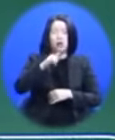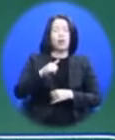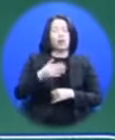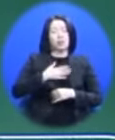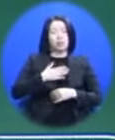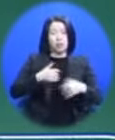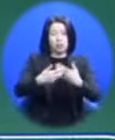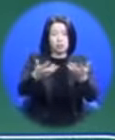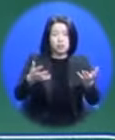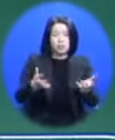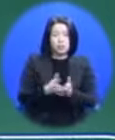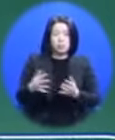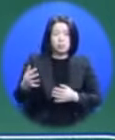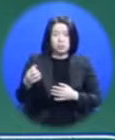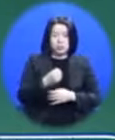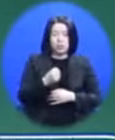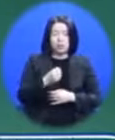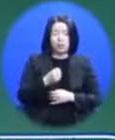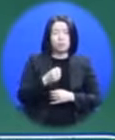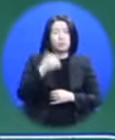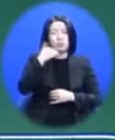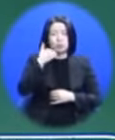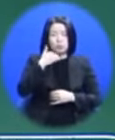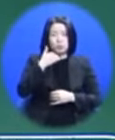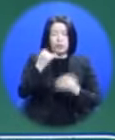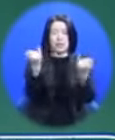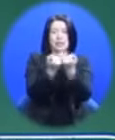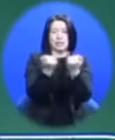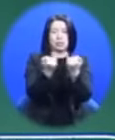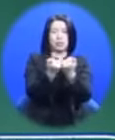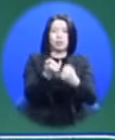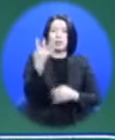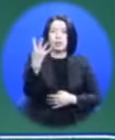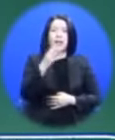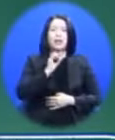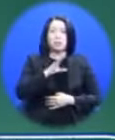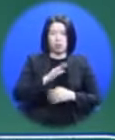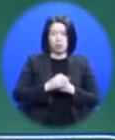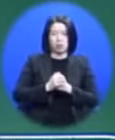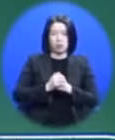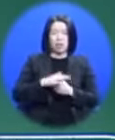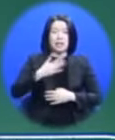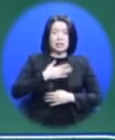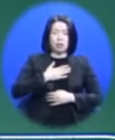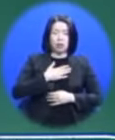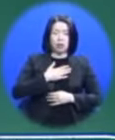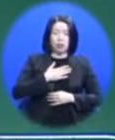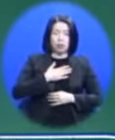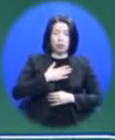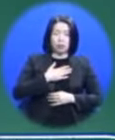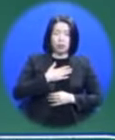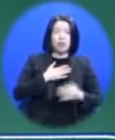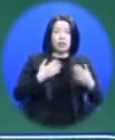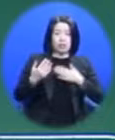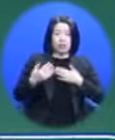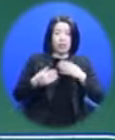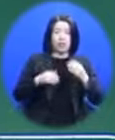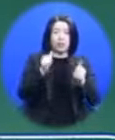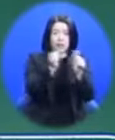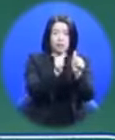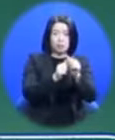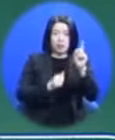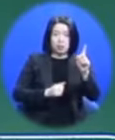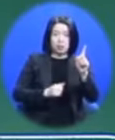갔던 사람은 누구냐면 여성만 4명입니다. 저하고 여성 4명 제가